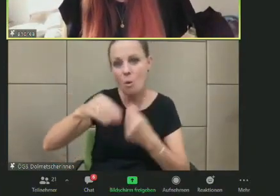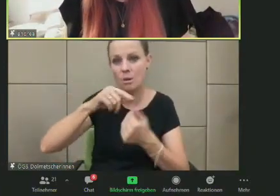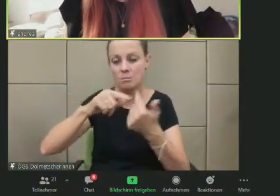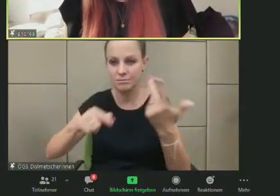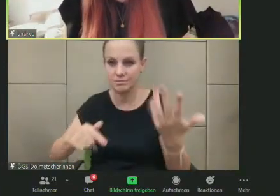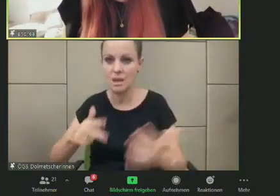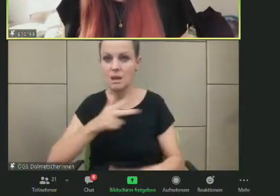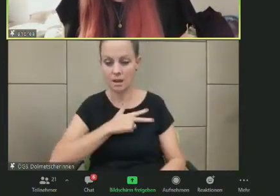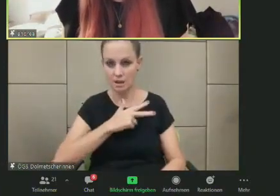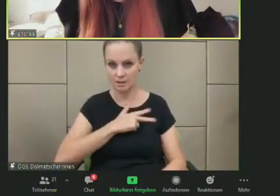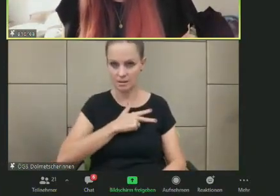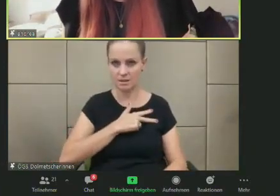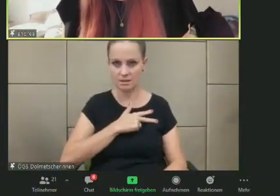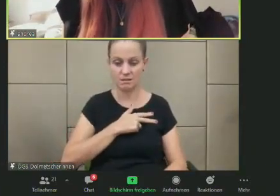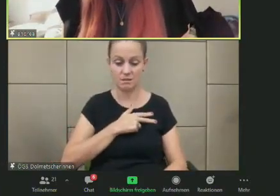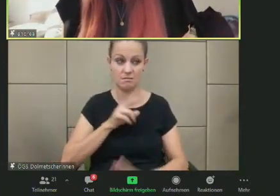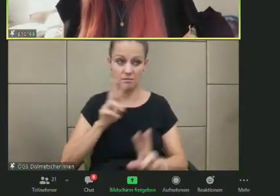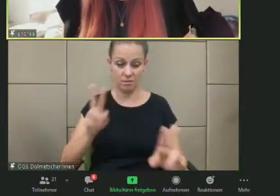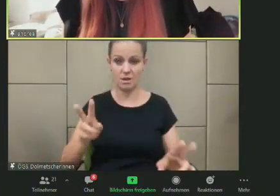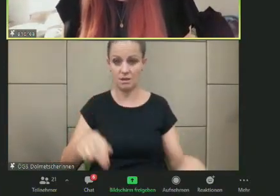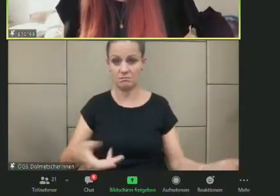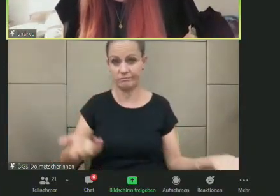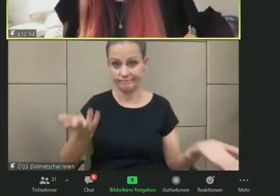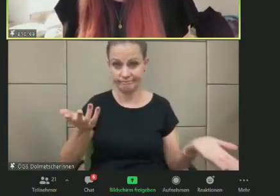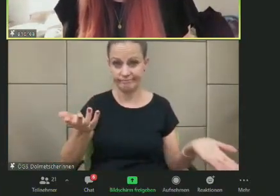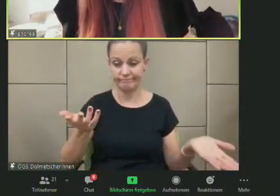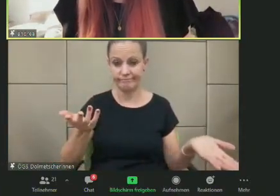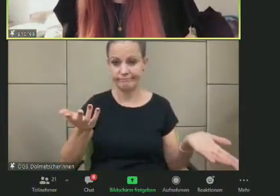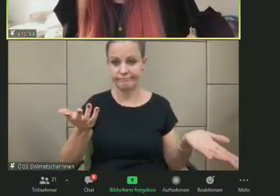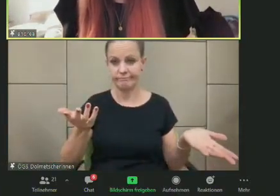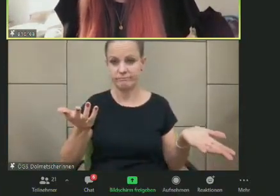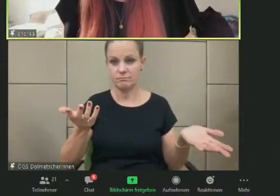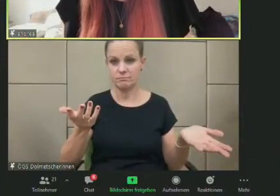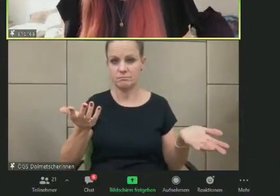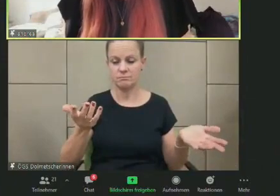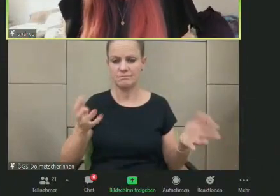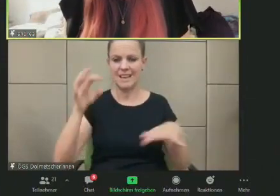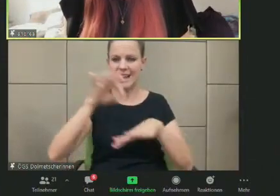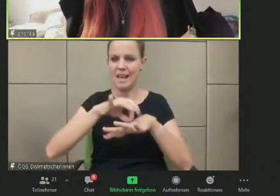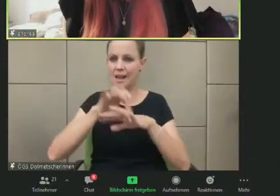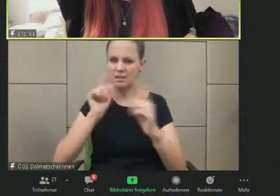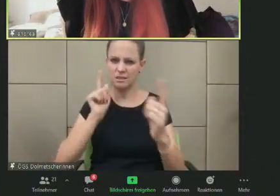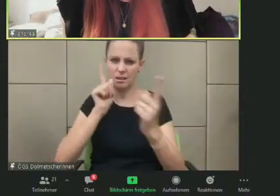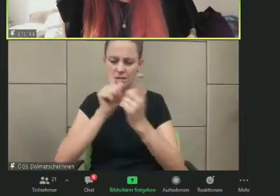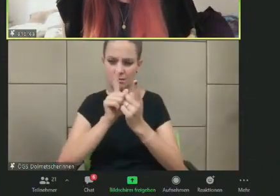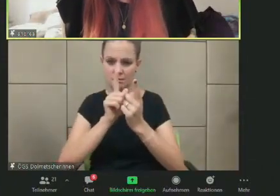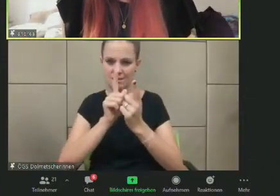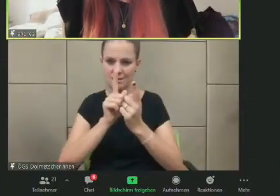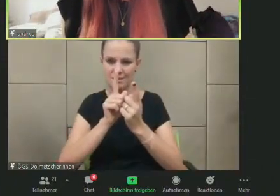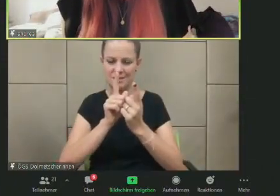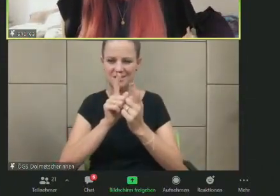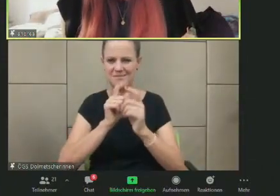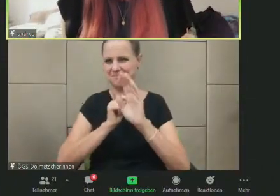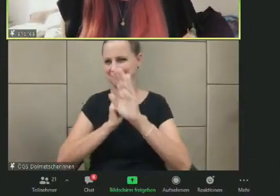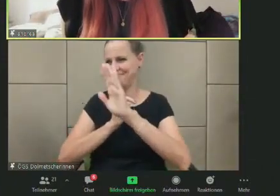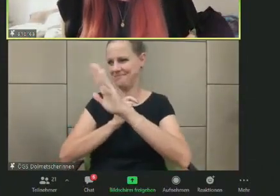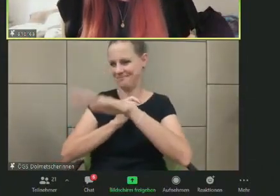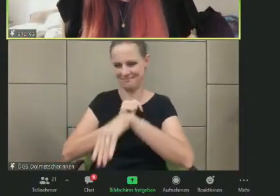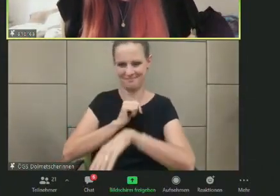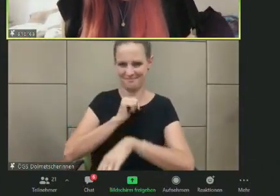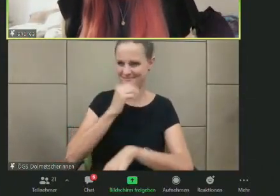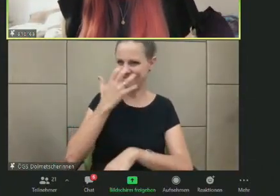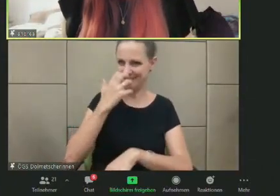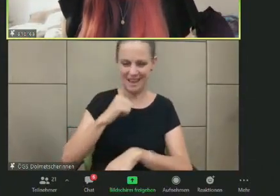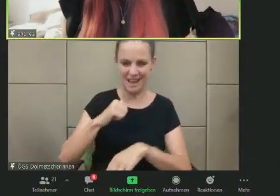Realität ist dann aber sehr ernüchternd, wenn man auf Ärzte trifft, die einen nicht nur nicht ernst nehmen, die einem nicht